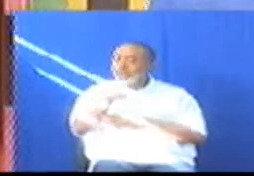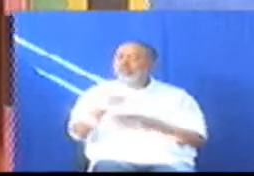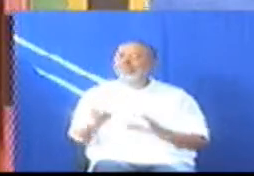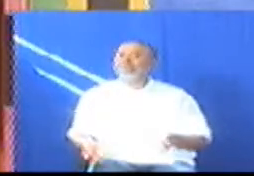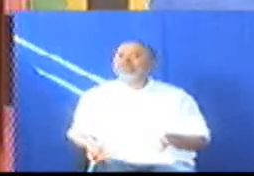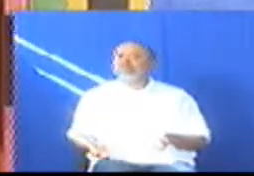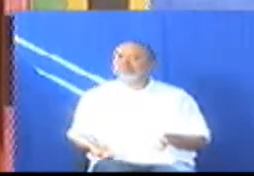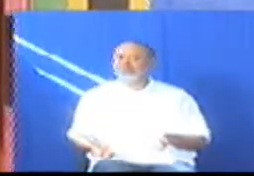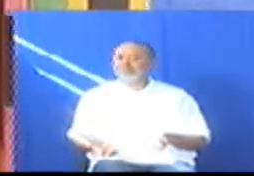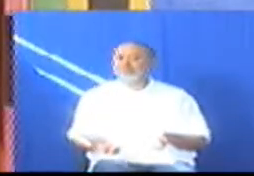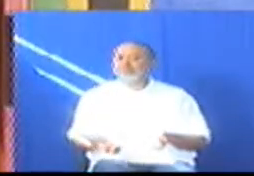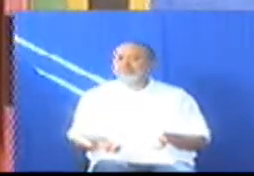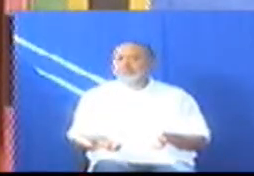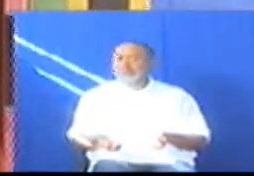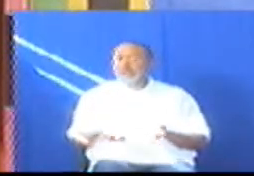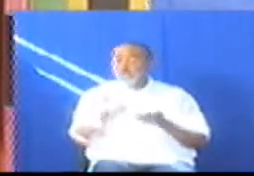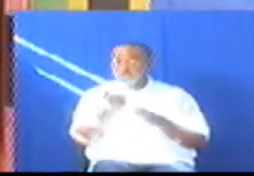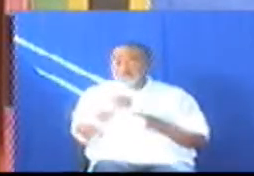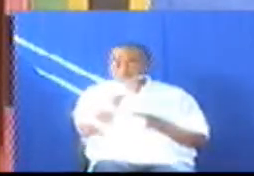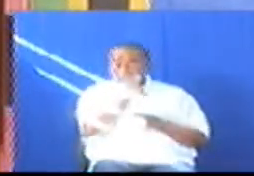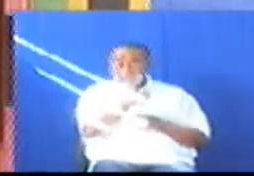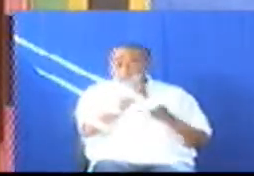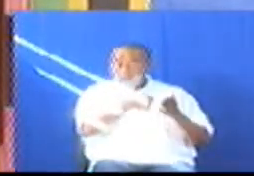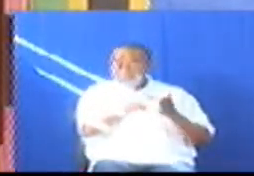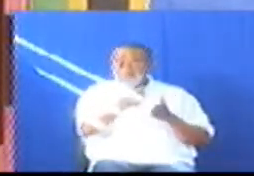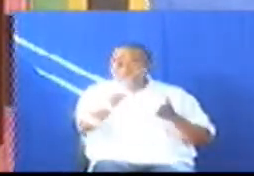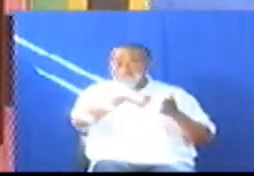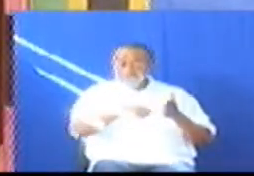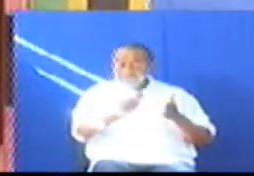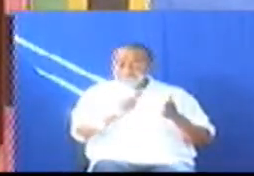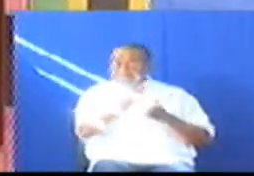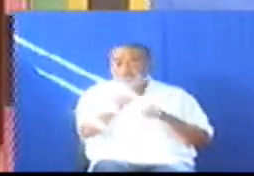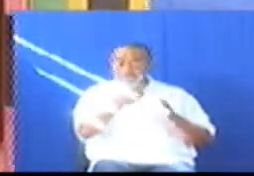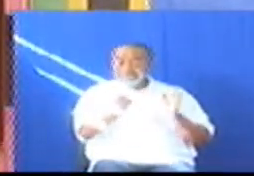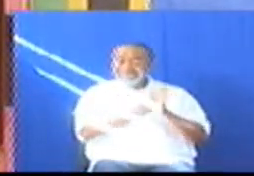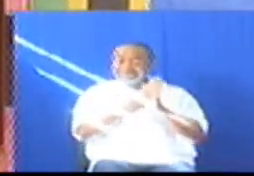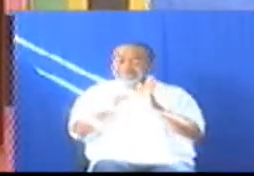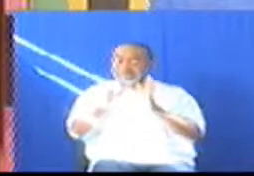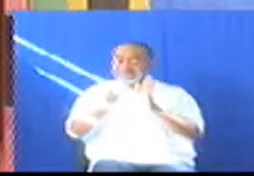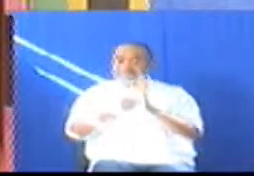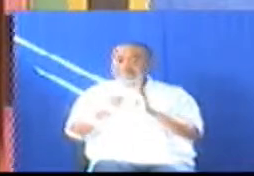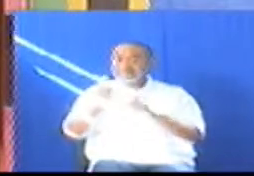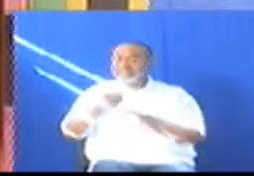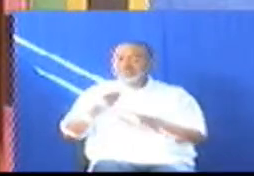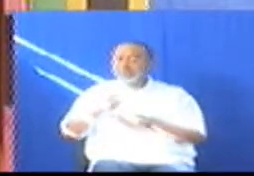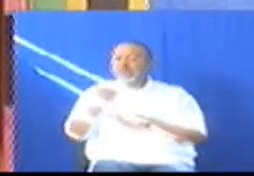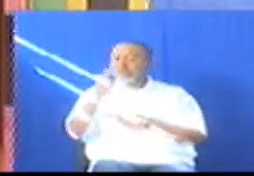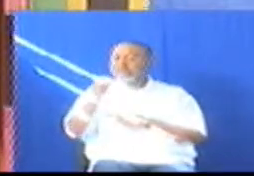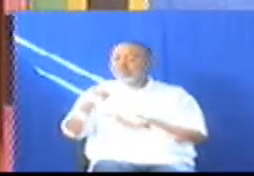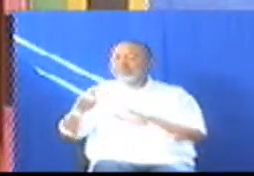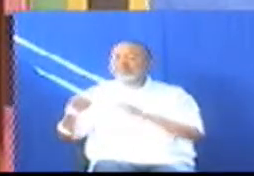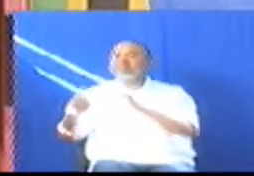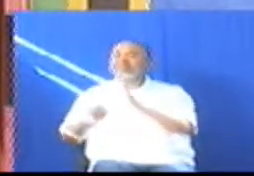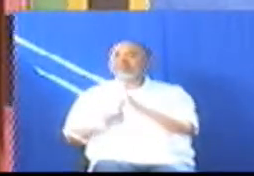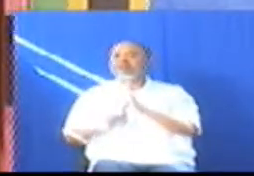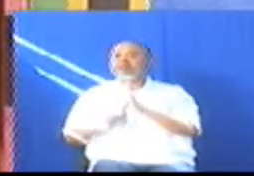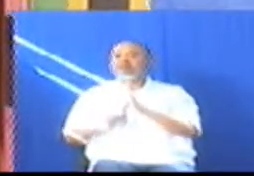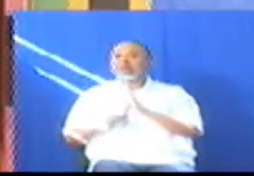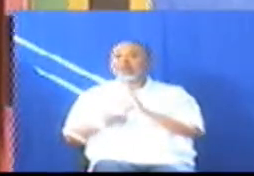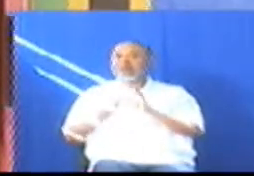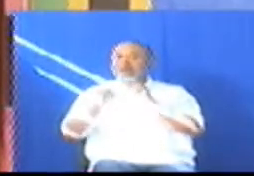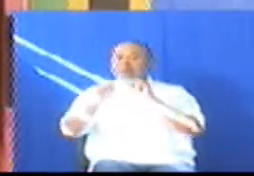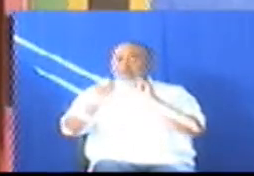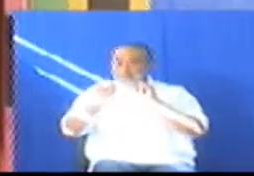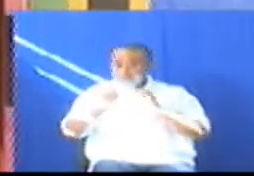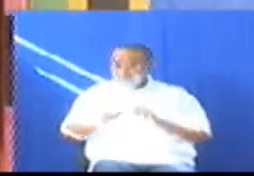Ukiacha bilioni 99.9, kuna bilioni 2.6 itabidi zirudishwe